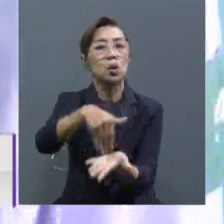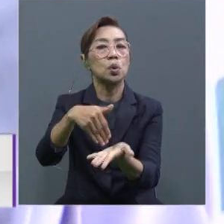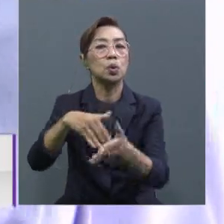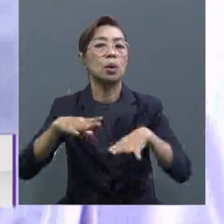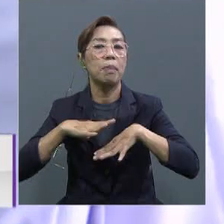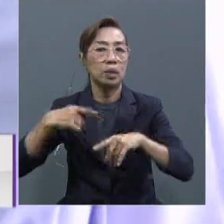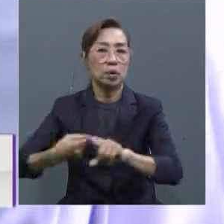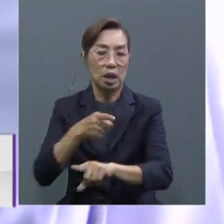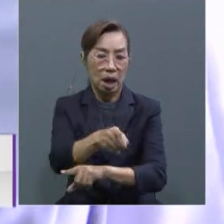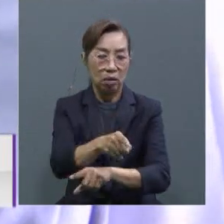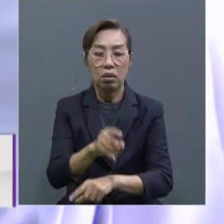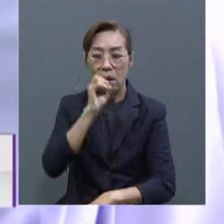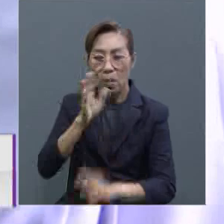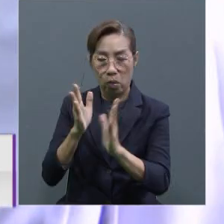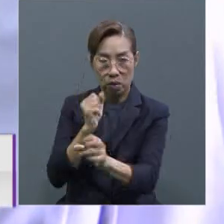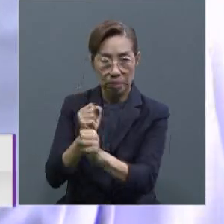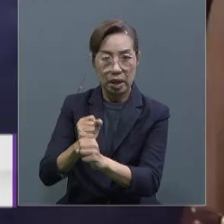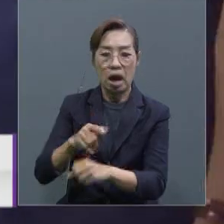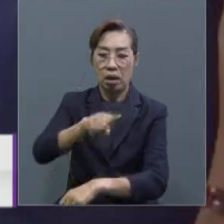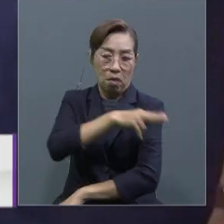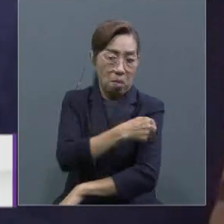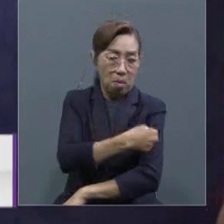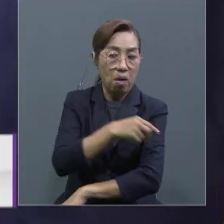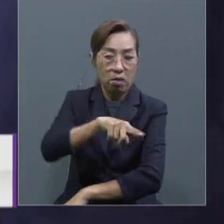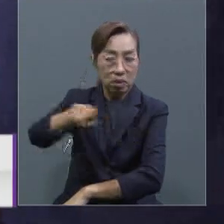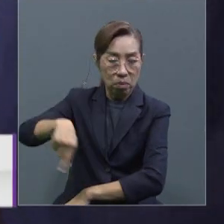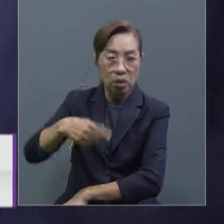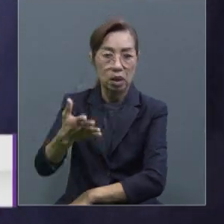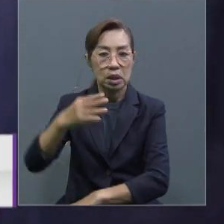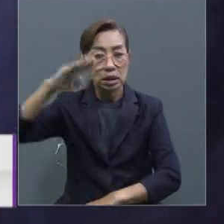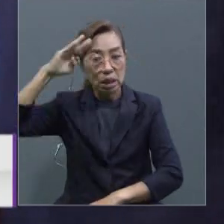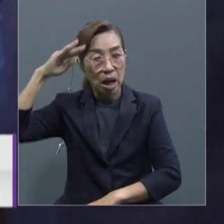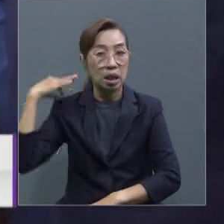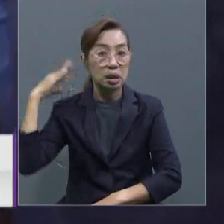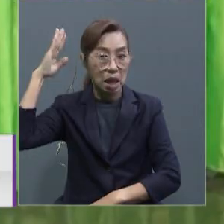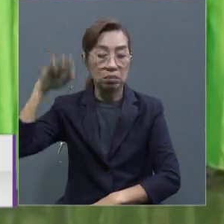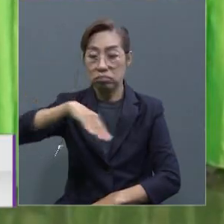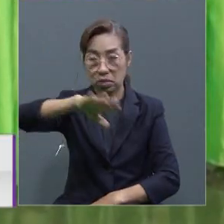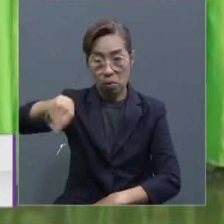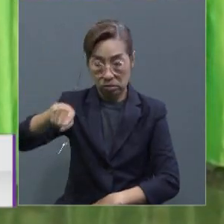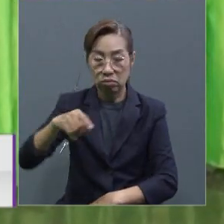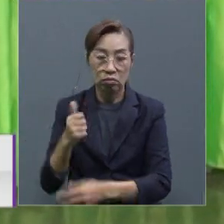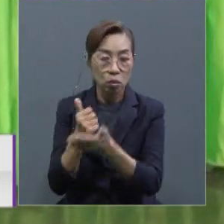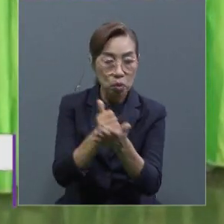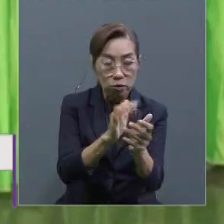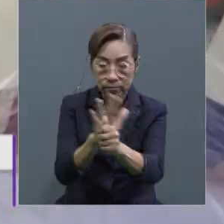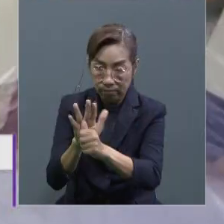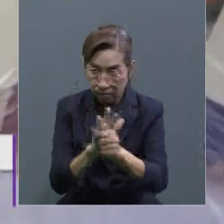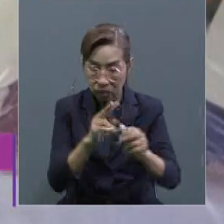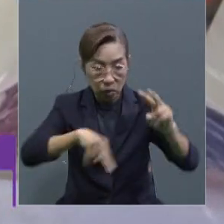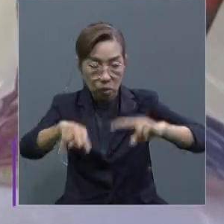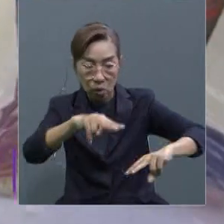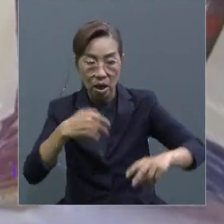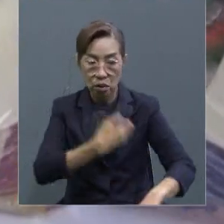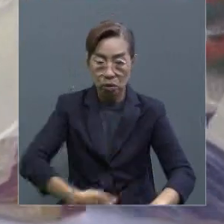พิงชั่วคราวมีการกำชับเจ้าหน้าที่แล้วก็หน่วยแพทย์เคลื่อนที่ครับรวมถึงกำลังพลจิตอาสาพระราชทานด้วยให้ดูแลเรื่องของทั้ง